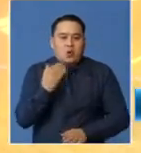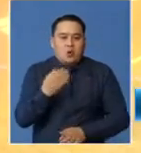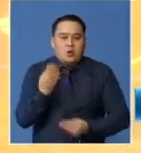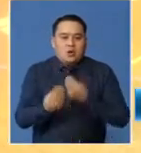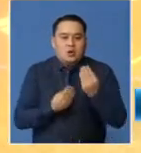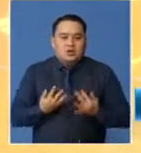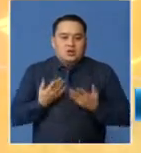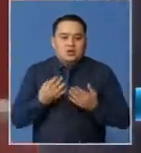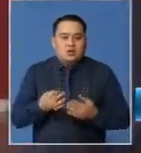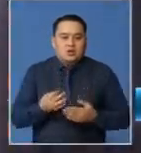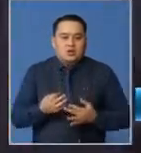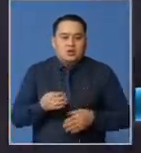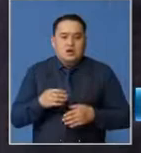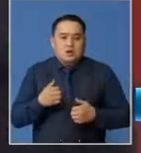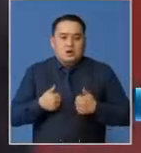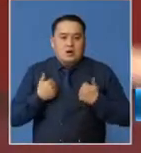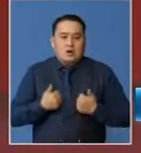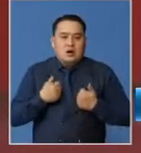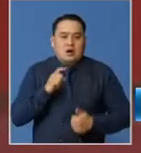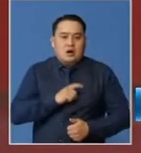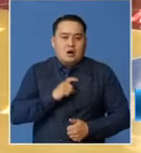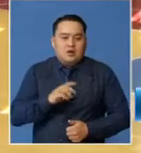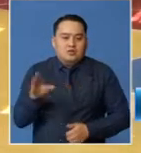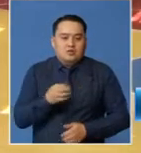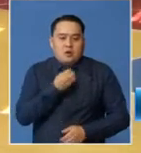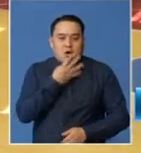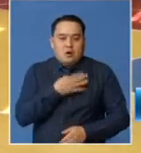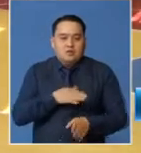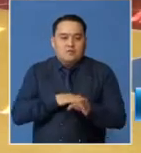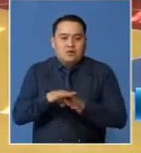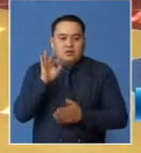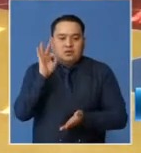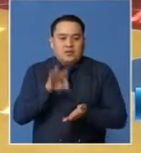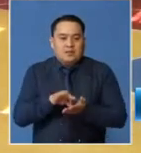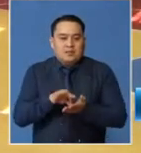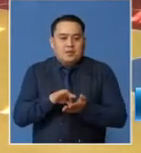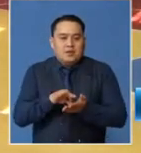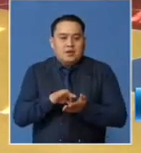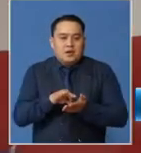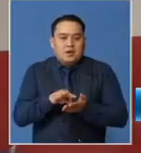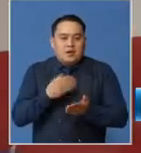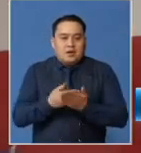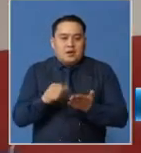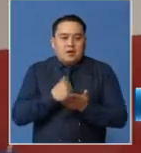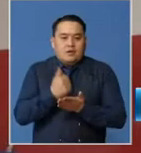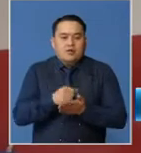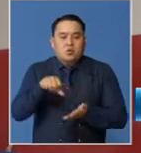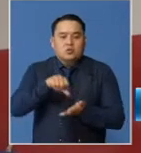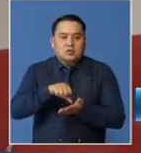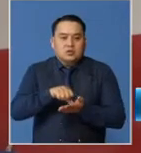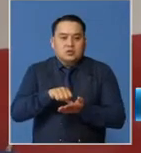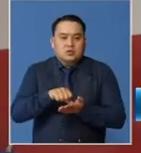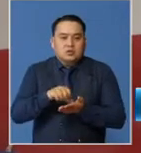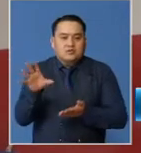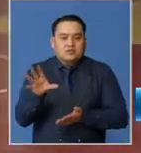игра требует жесткий характер и боевую сноровку, все участники хорошо справились с поставленными задачами. С принципом «главное участие» не